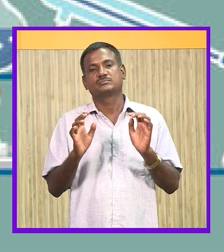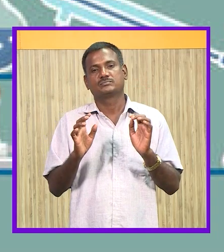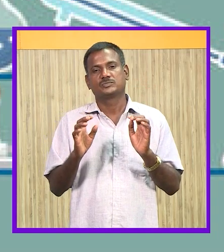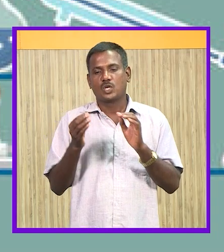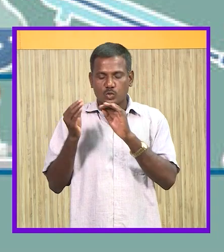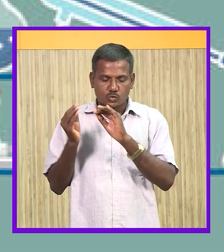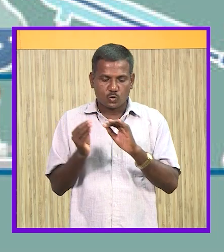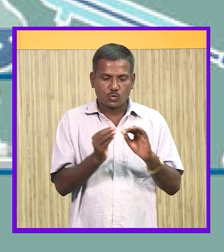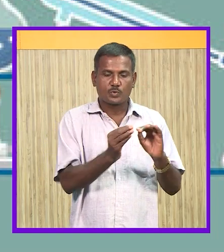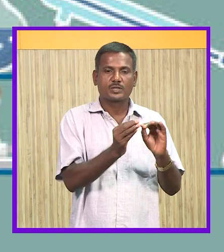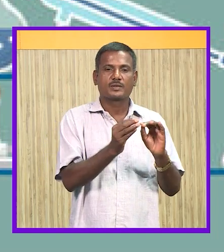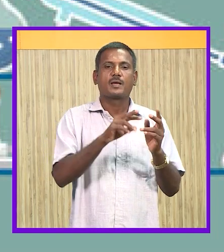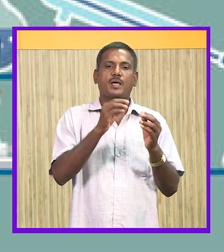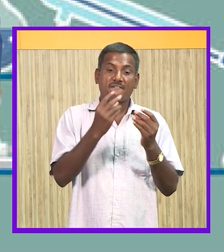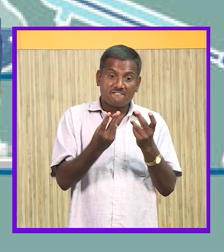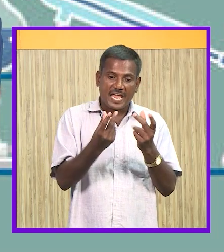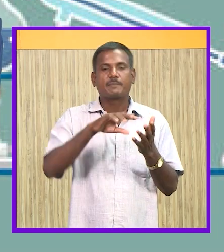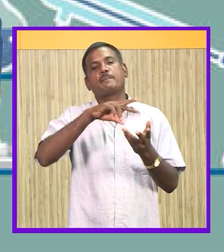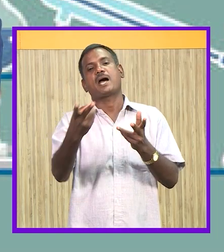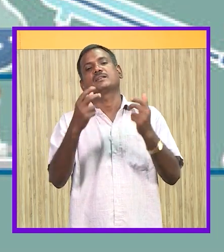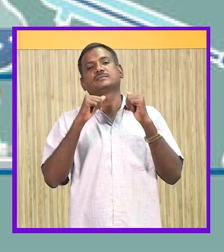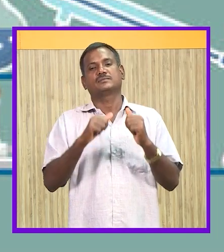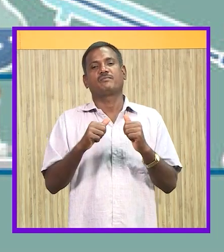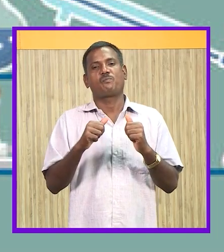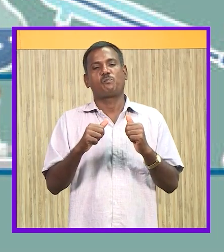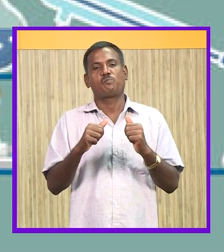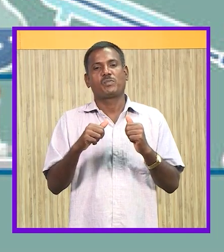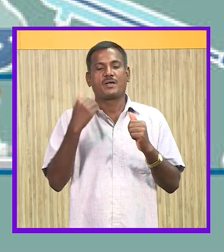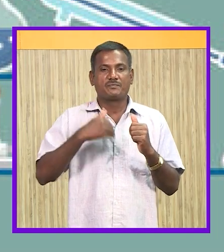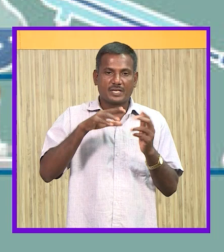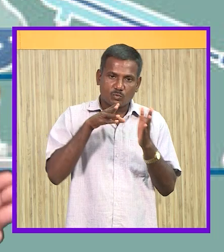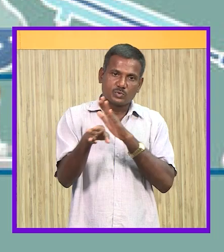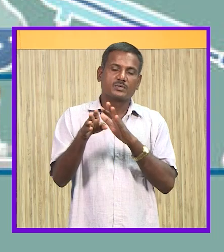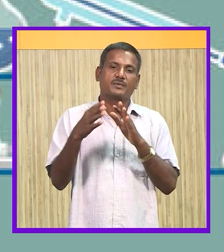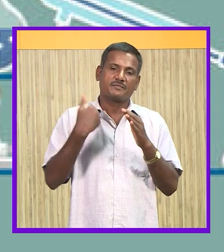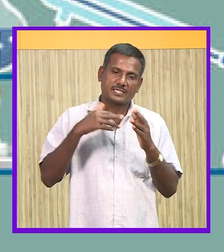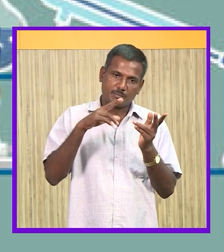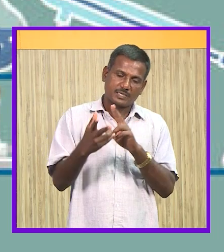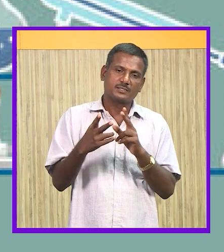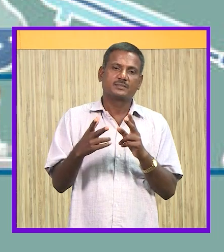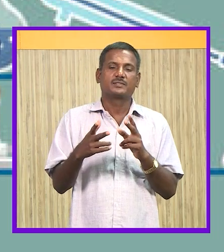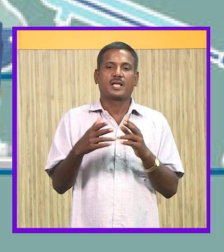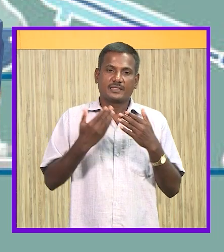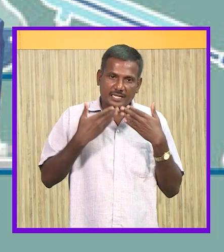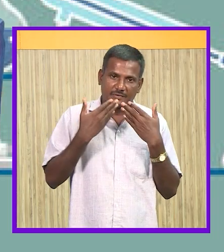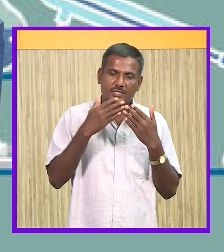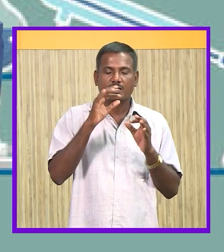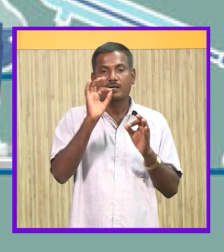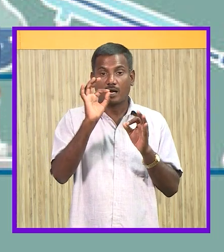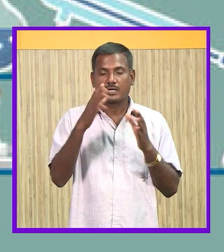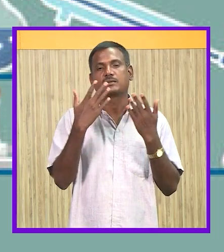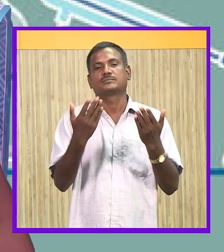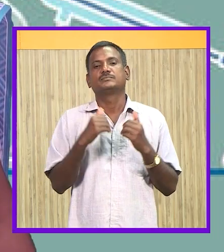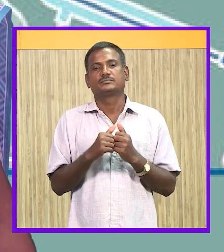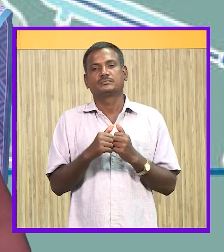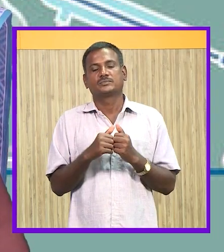அதாவது ஸ்லோவாக நடக்கக்கூடிய வினையை கொஞ்சம் ஃபாஸ்டாக பண்ணுறது. அப்போ வினையூக்கியும் ஒரு வேதி மாற்றம் நிகழ தேவையான ஒரு காரணி